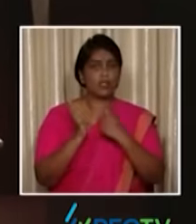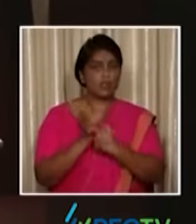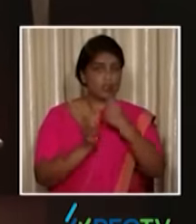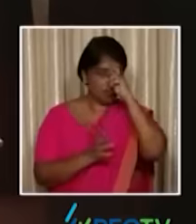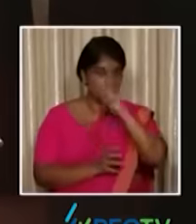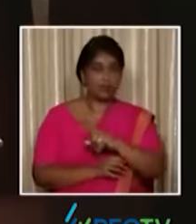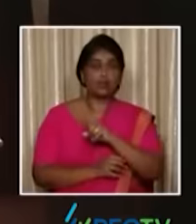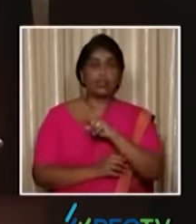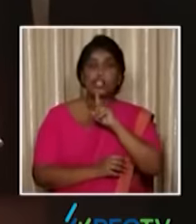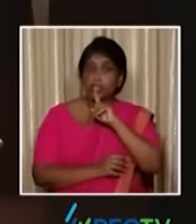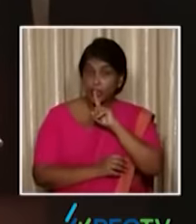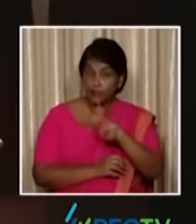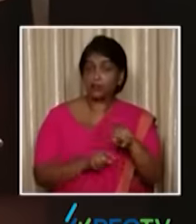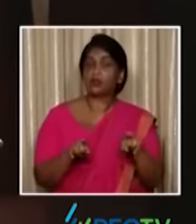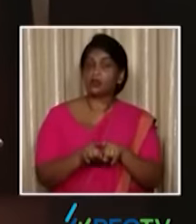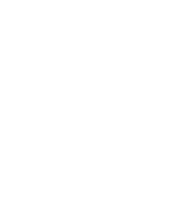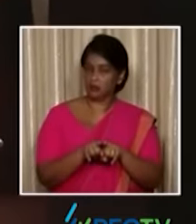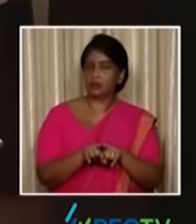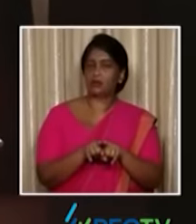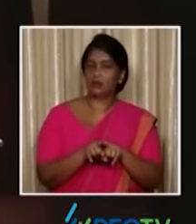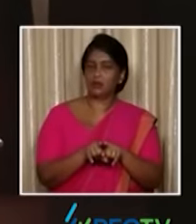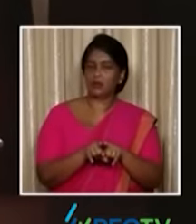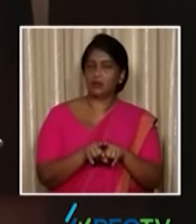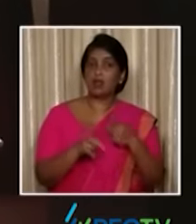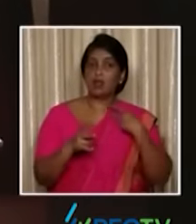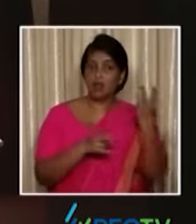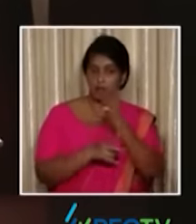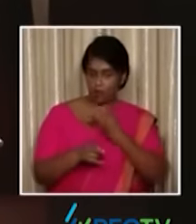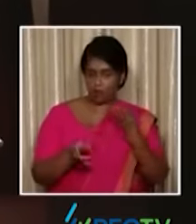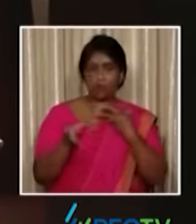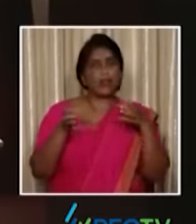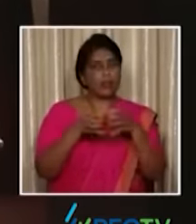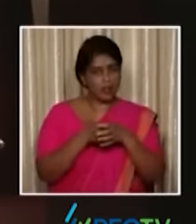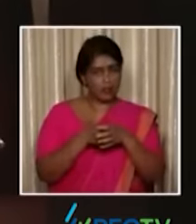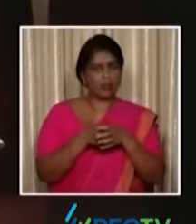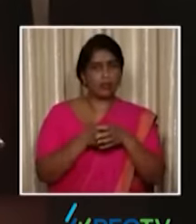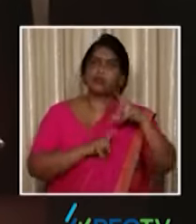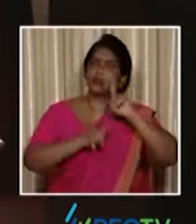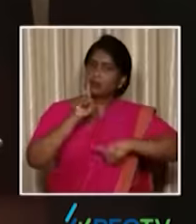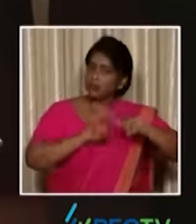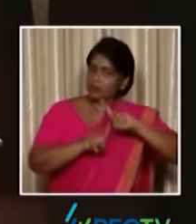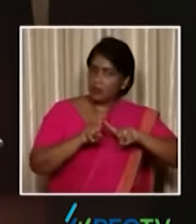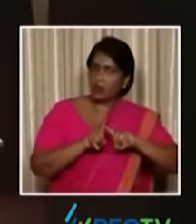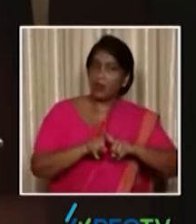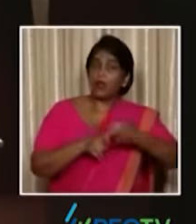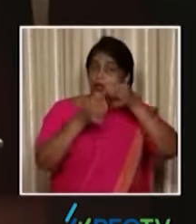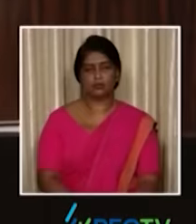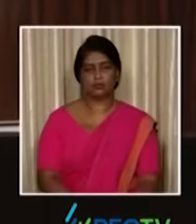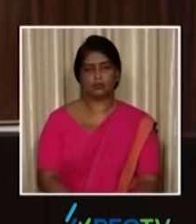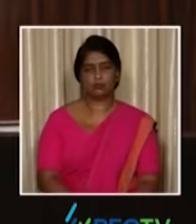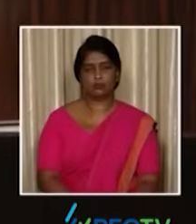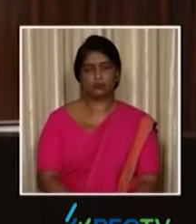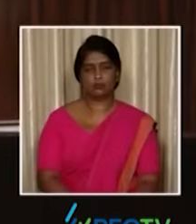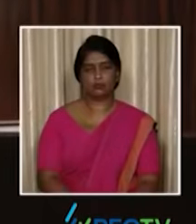රාජපක්ෂ මැතිතුමා යෝජනා කරපු ආකාරයට අපි දෙගොල්ල තුන්ගොල්ල වාඩි වෙලා සාකච්ඡා කරලා නිවැරදි දේ කරමු.